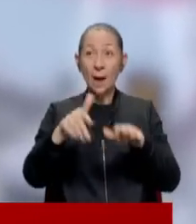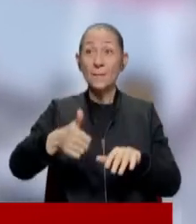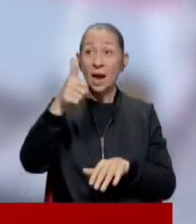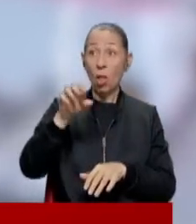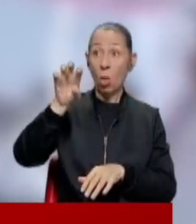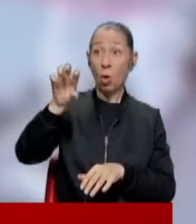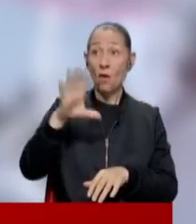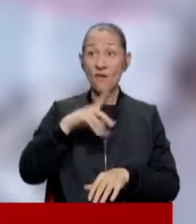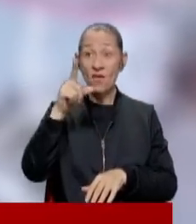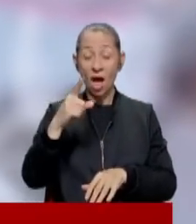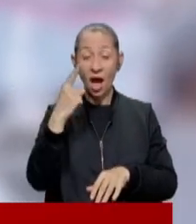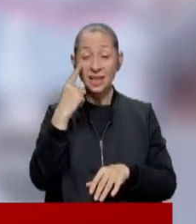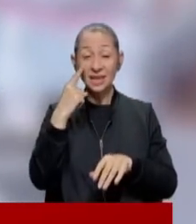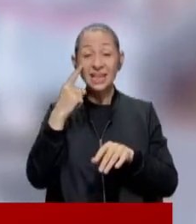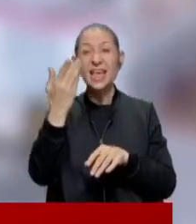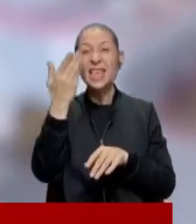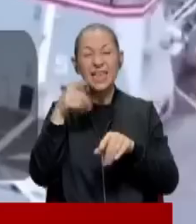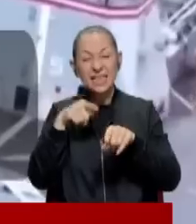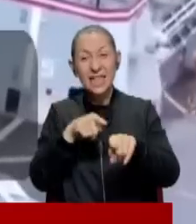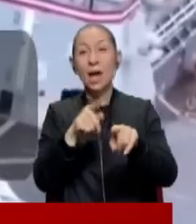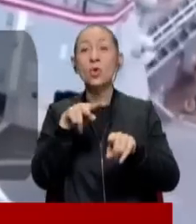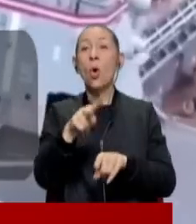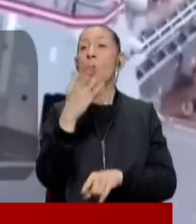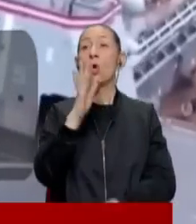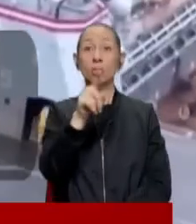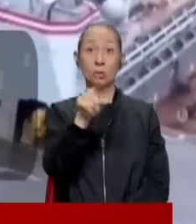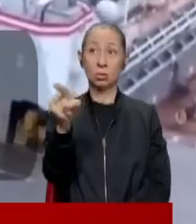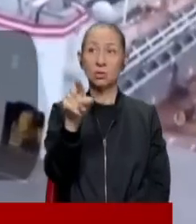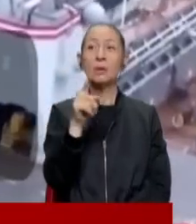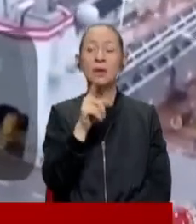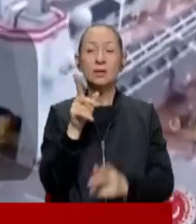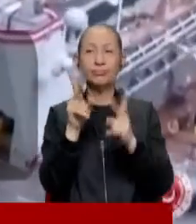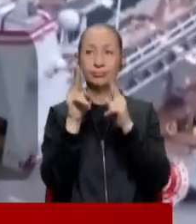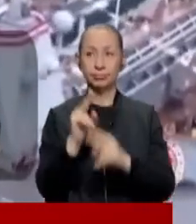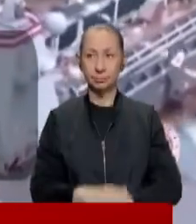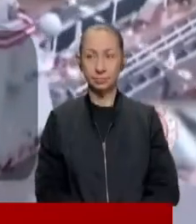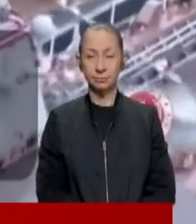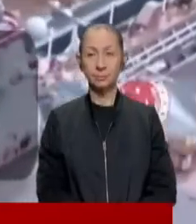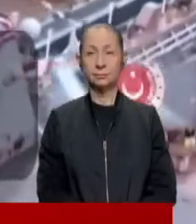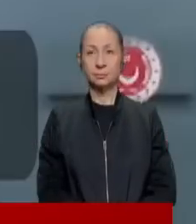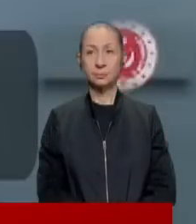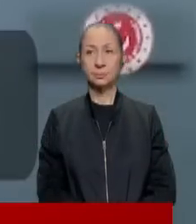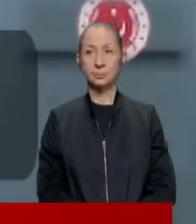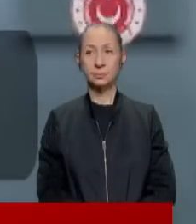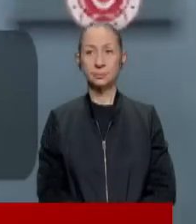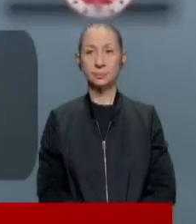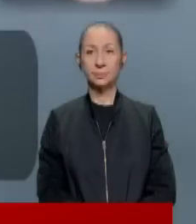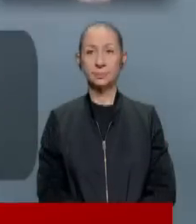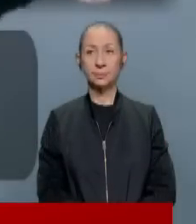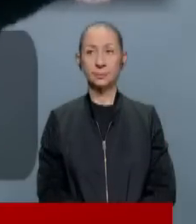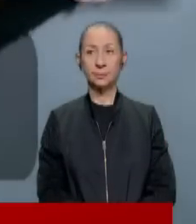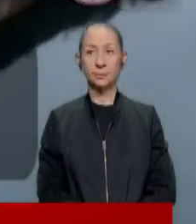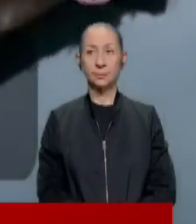logolu videoda Atatürk'ü izleyen yol ifadesi yoktu biz denizci gençlerin göğsümüz Şeref dolu